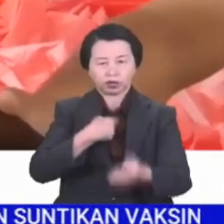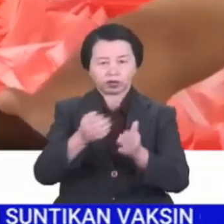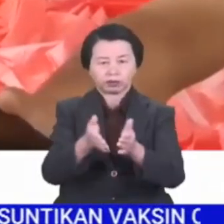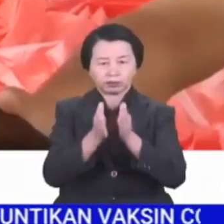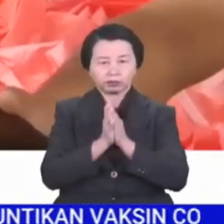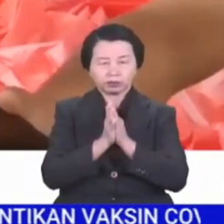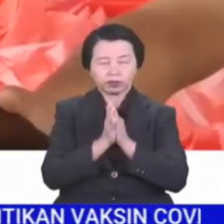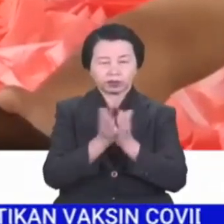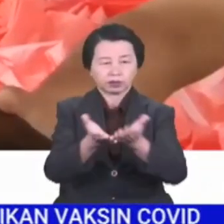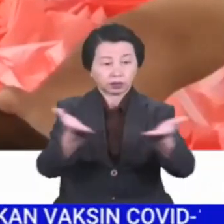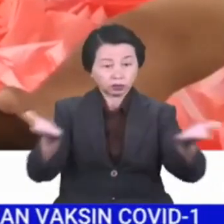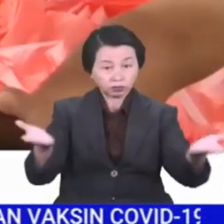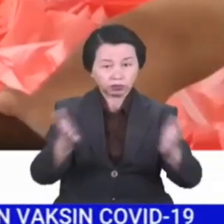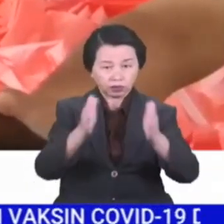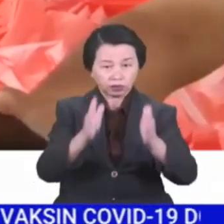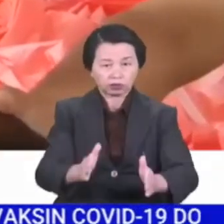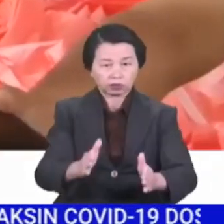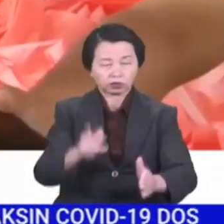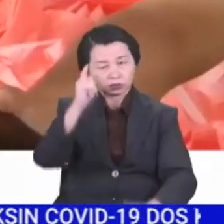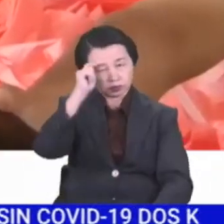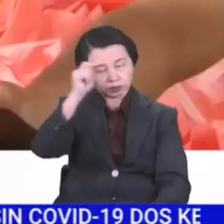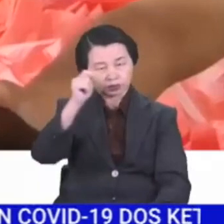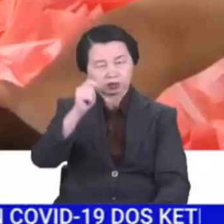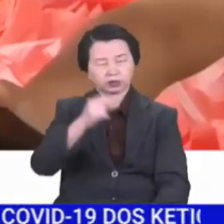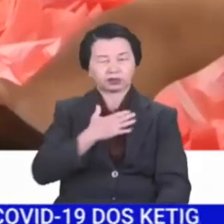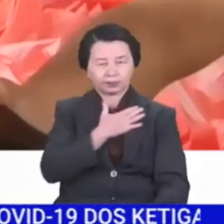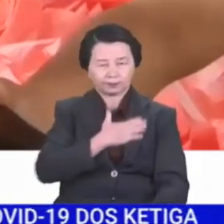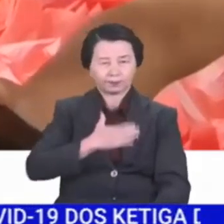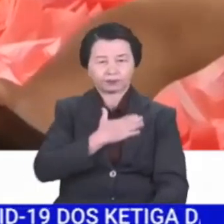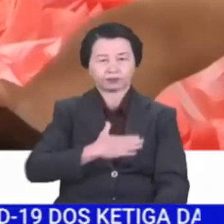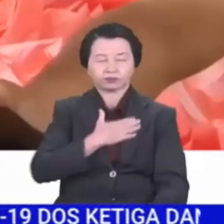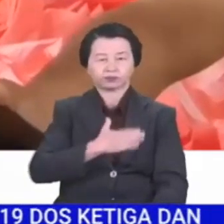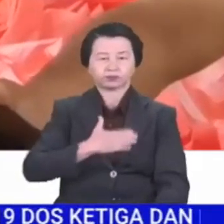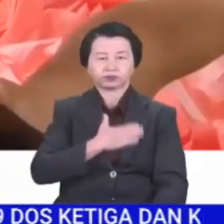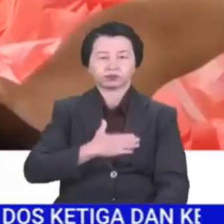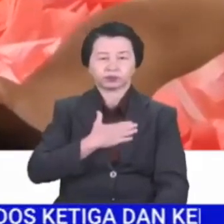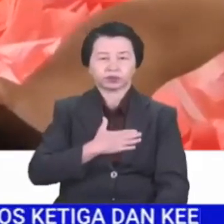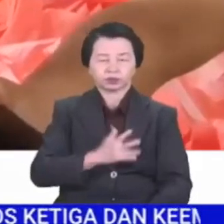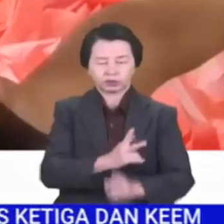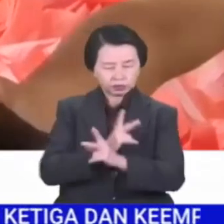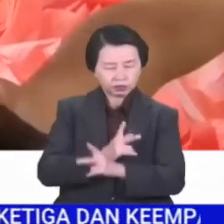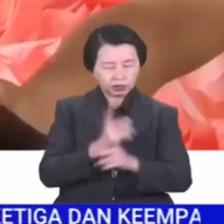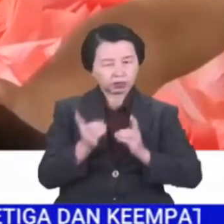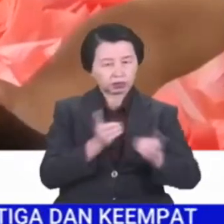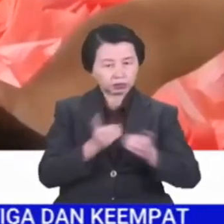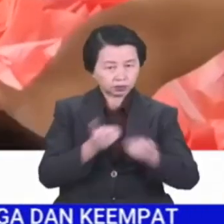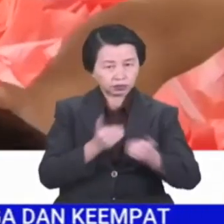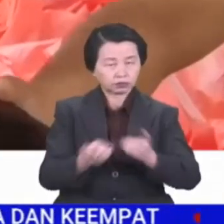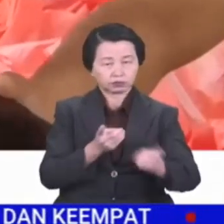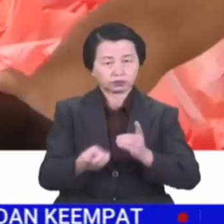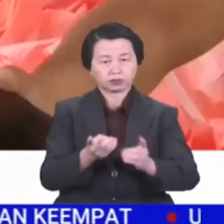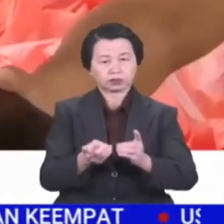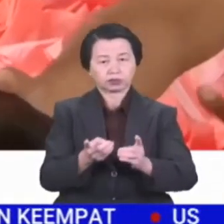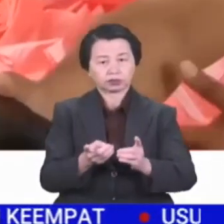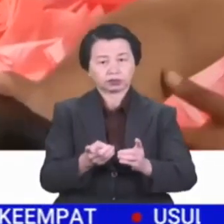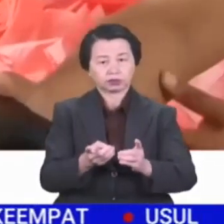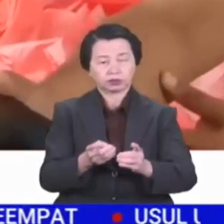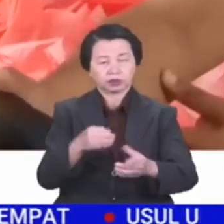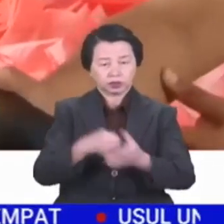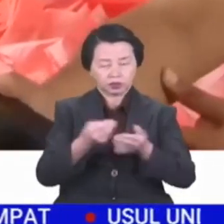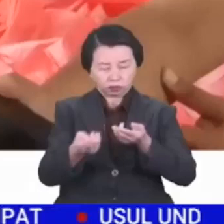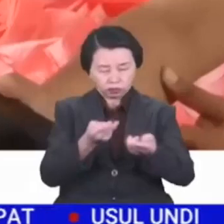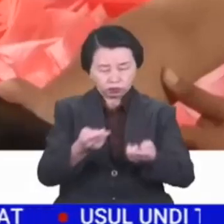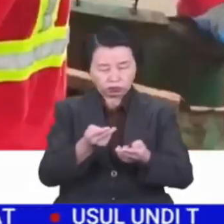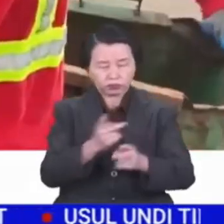seluruh warga di negeri Terengganu ini supaya jaga disiplin masing-masing dalam